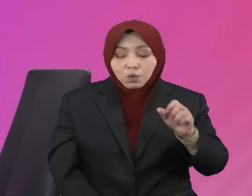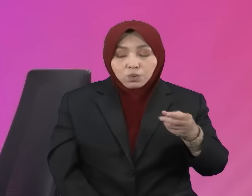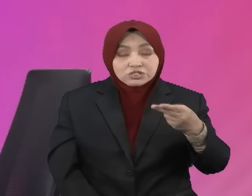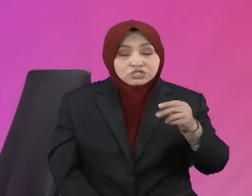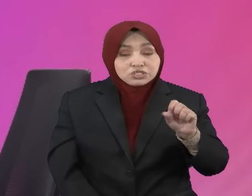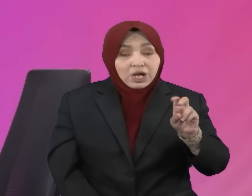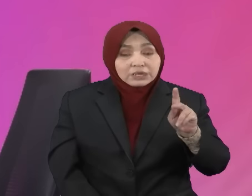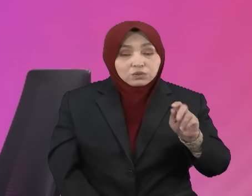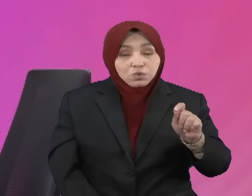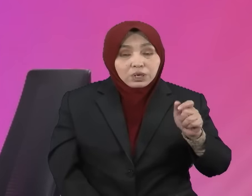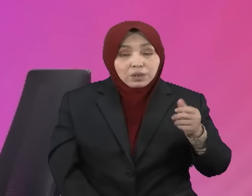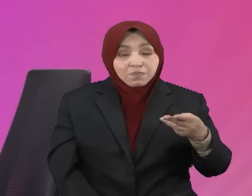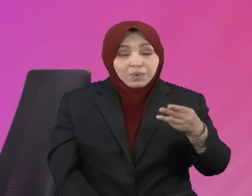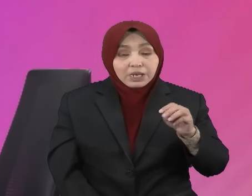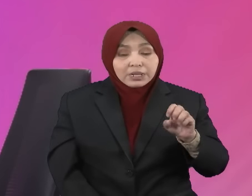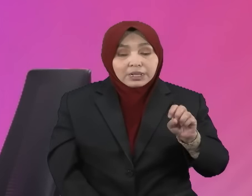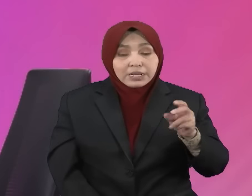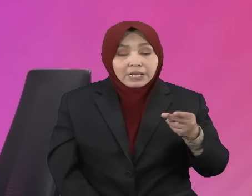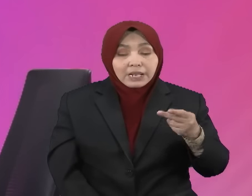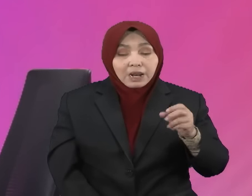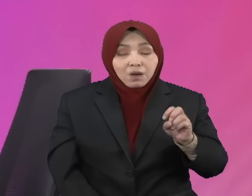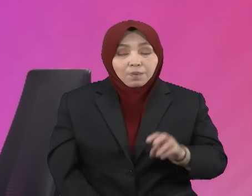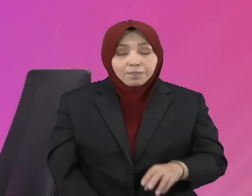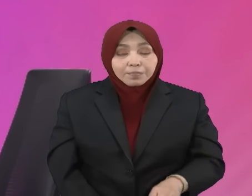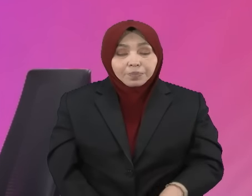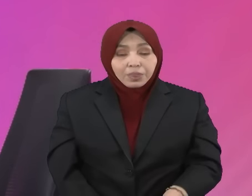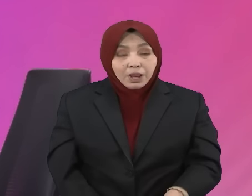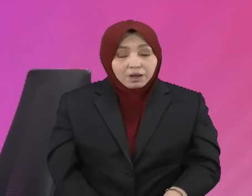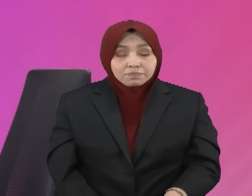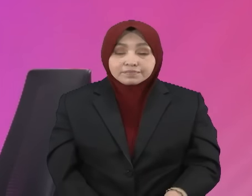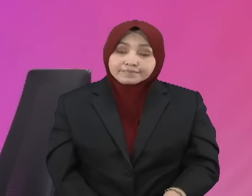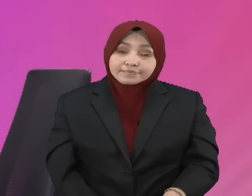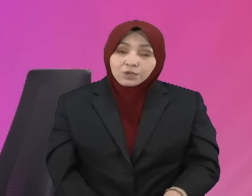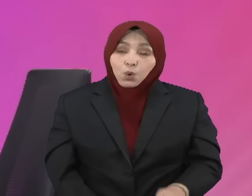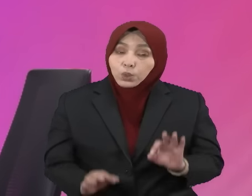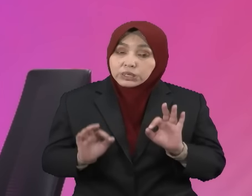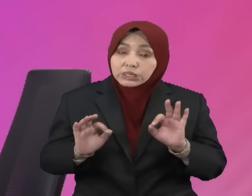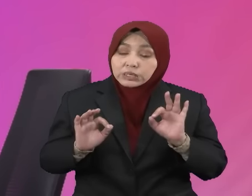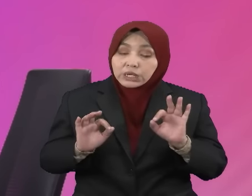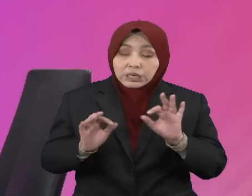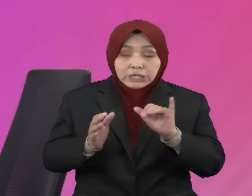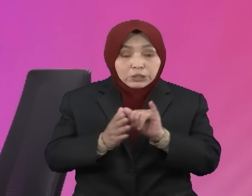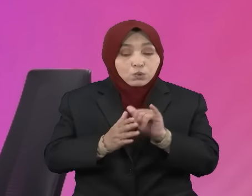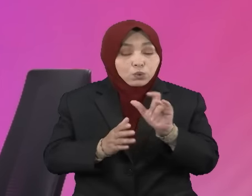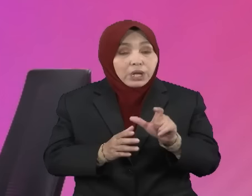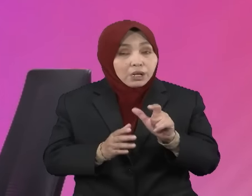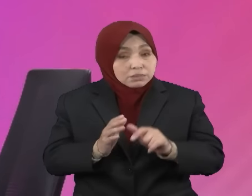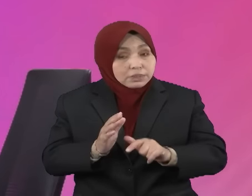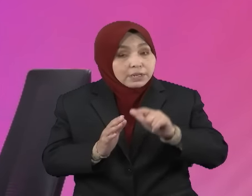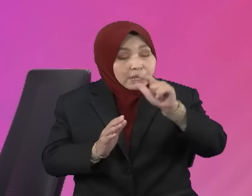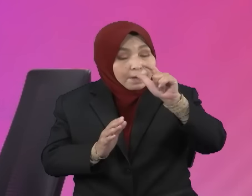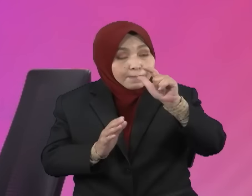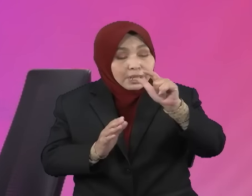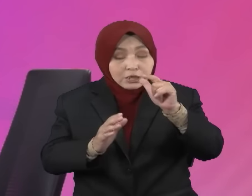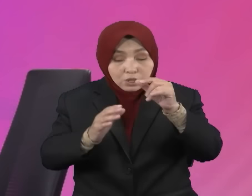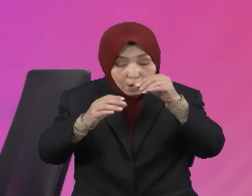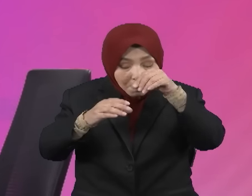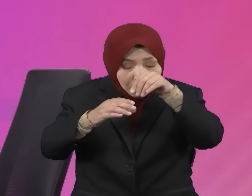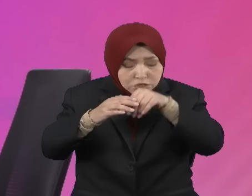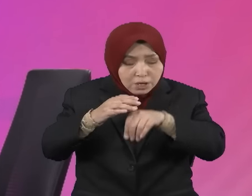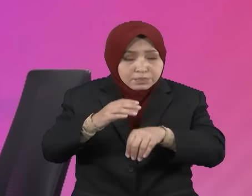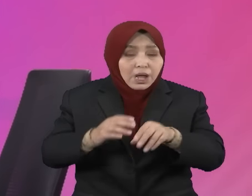falillahil hujjatul balighah. Itu yang lebih apa? Terperinci lah.